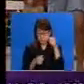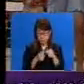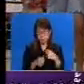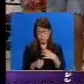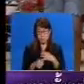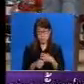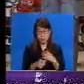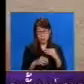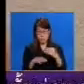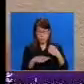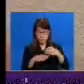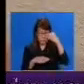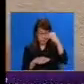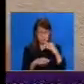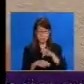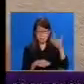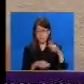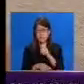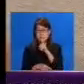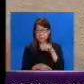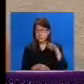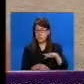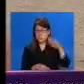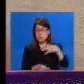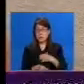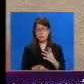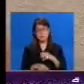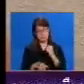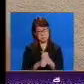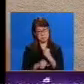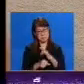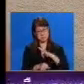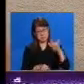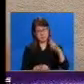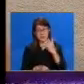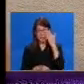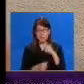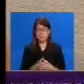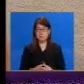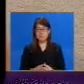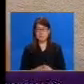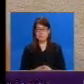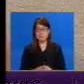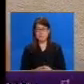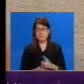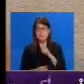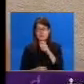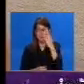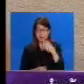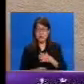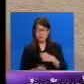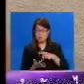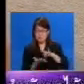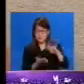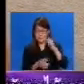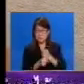น้อย โตขึ้นอยากเป็นอะไรล่ะครับ นักบิน ทำไมล่ะทำไมอยากเป็นนักบินทำไมอะครับมันเป็นอะ